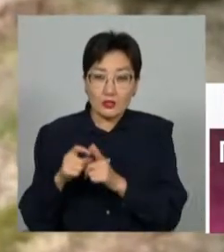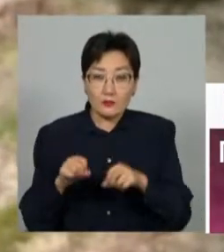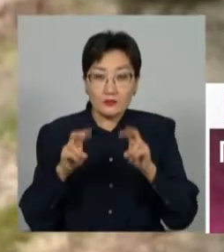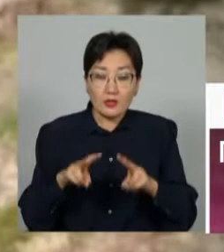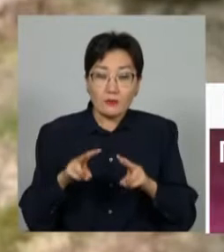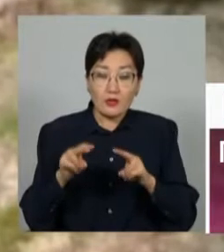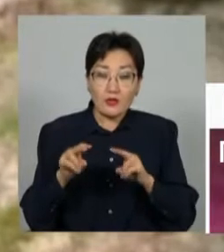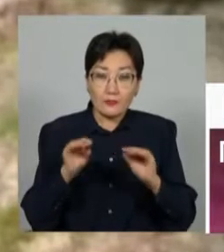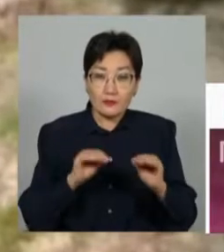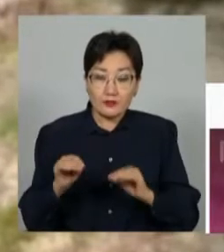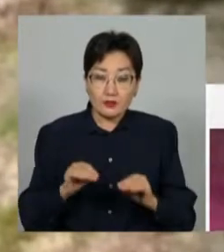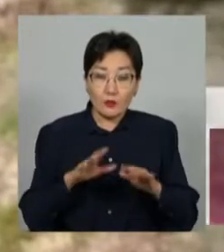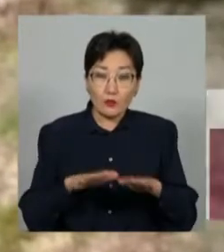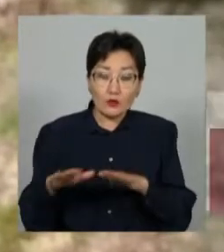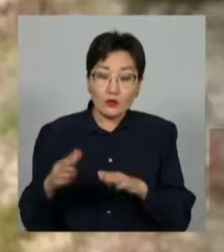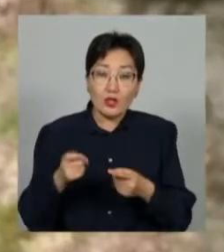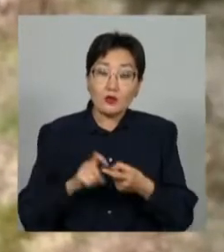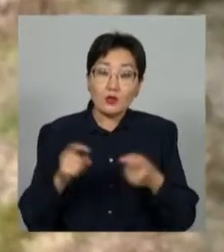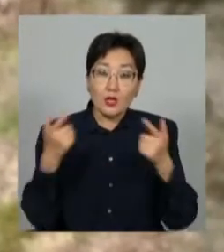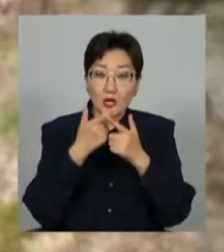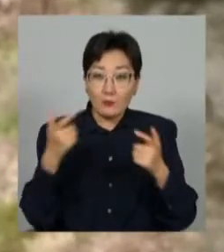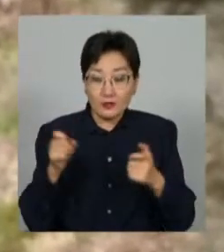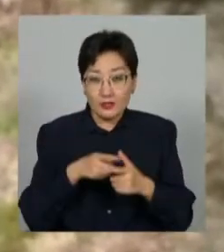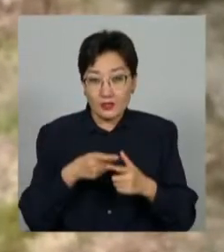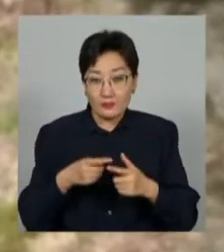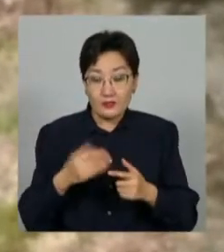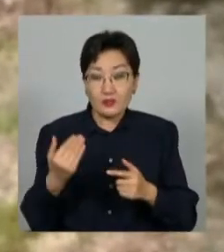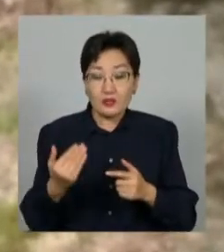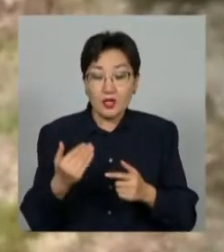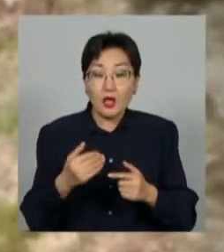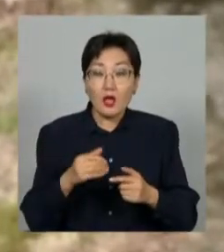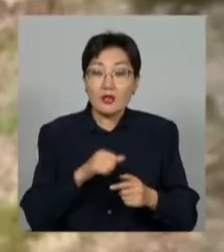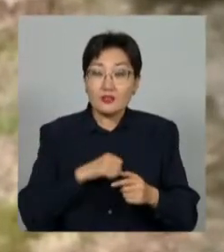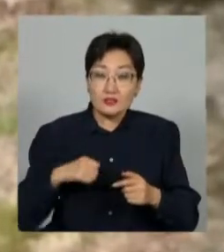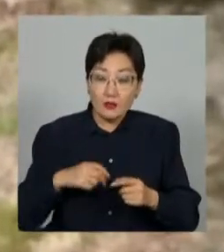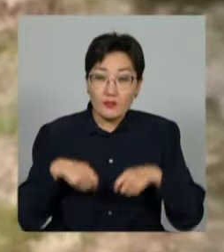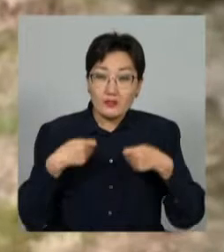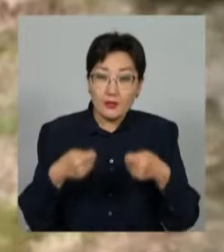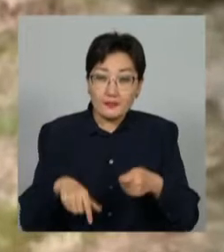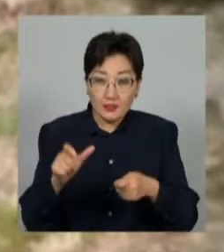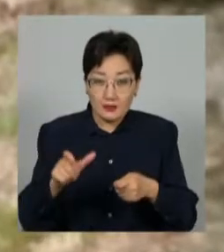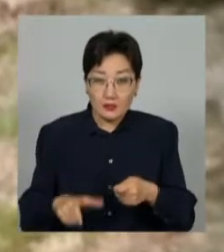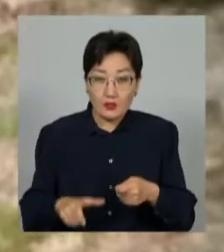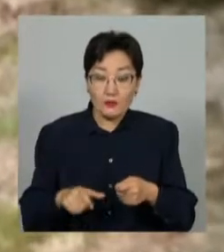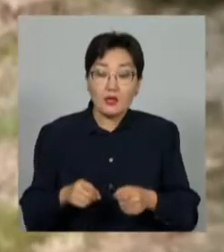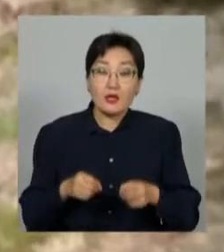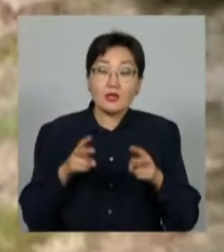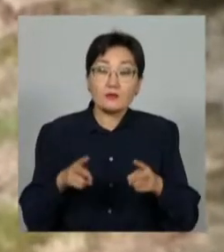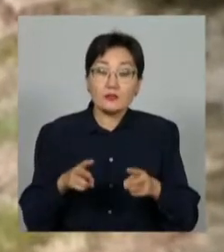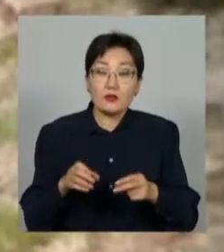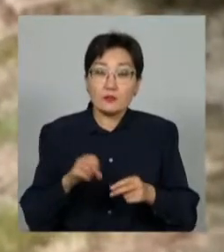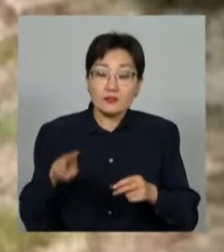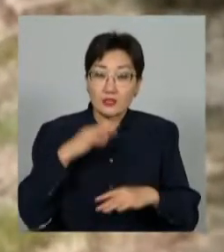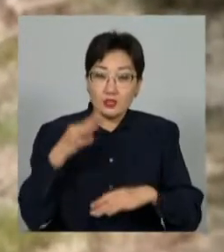арнайы құралдардың орны туралы хабарлаған немесе оларды полицияға өз еркімен тапсырған адам қылмыстық және